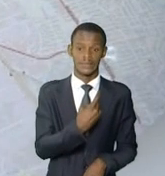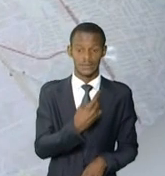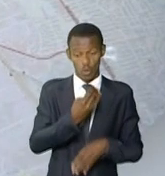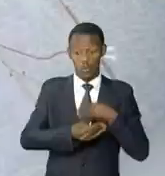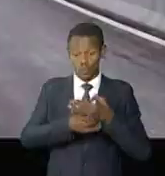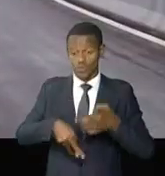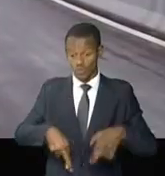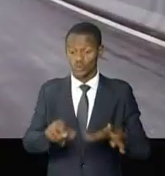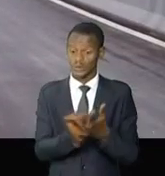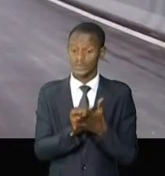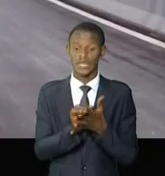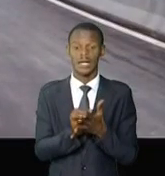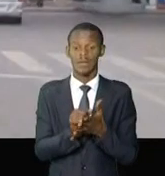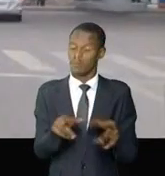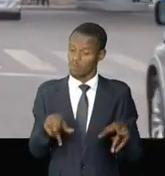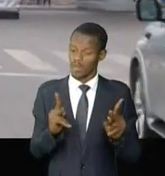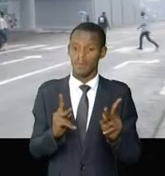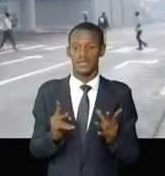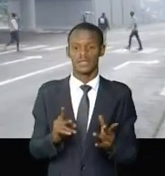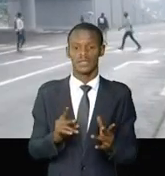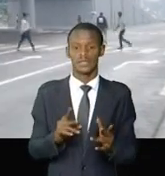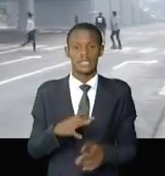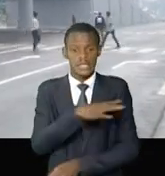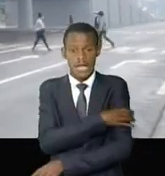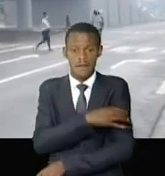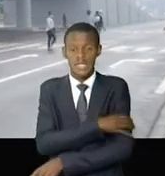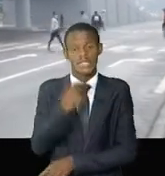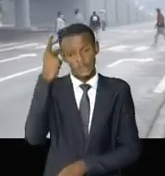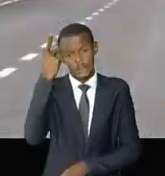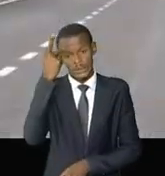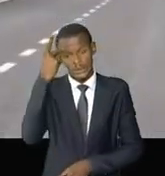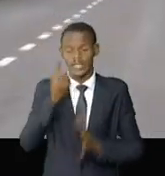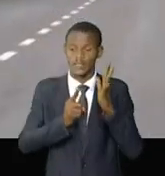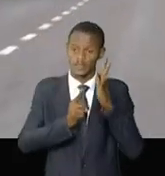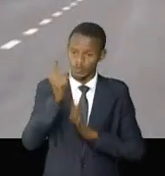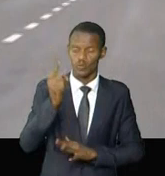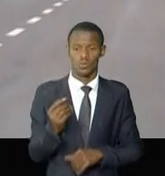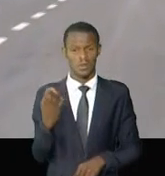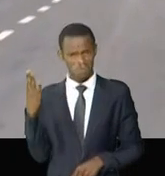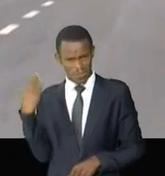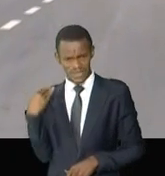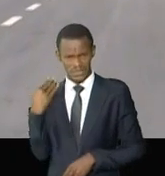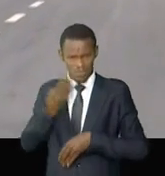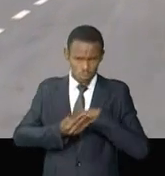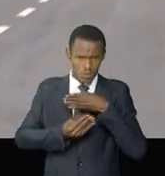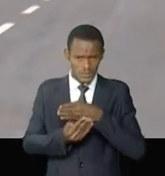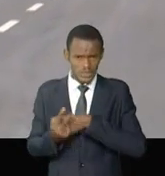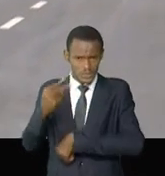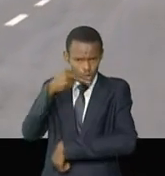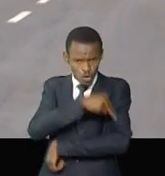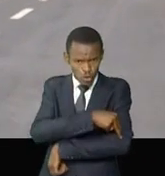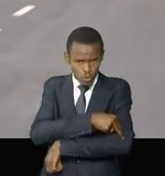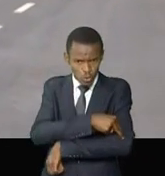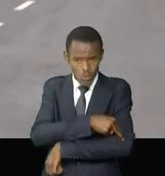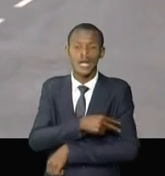capitale. Après les sauts de moutons inaugurés dernièrement, la réhabilitation de routes intérieures de Kinshasa devait intervenir